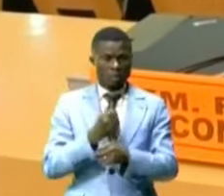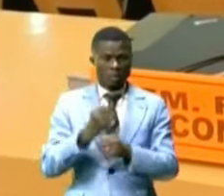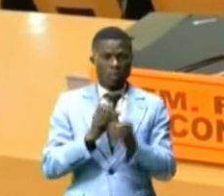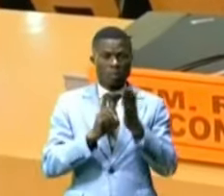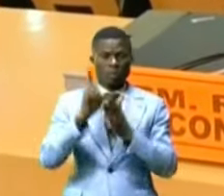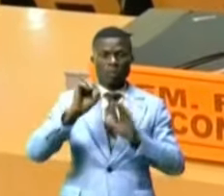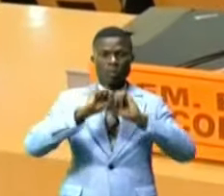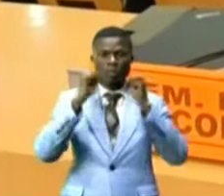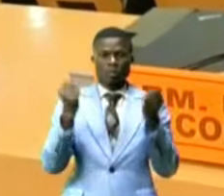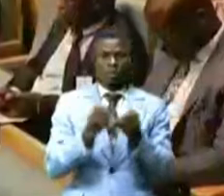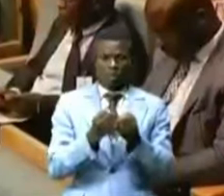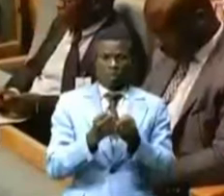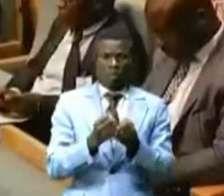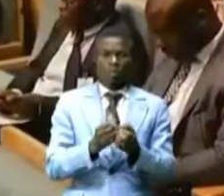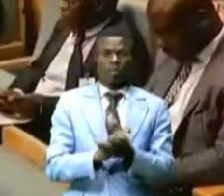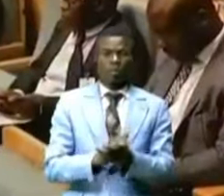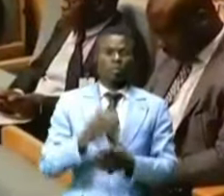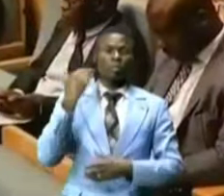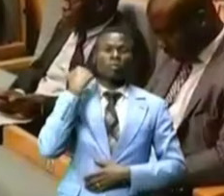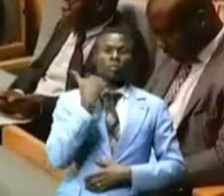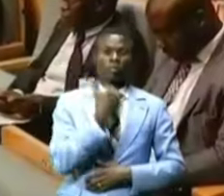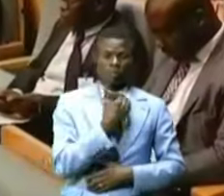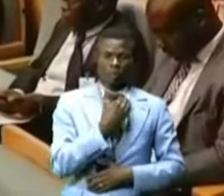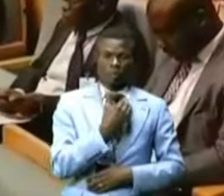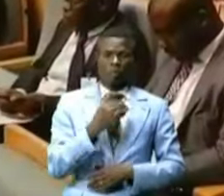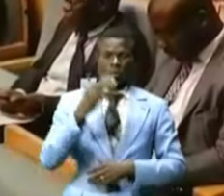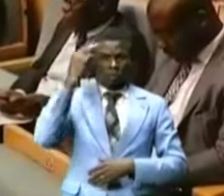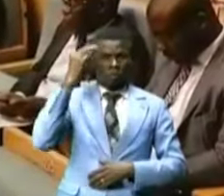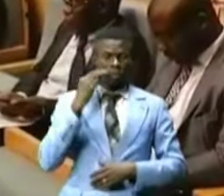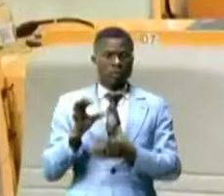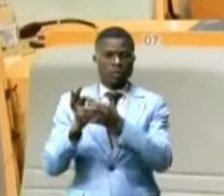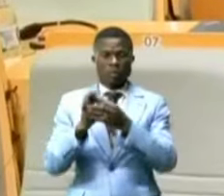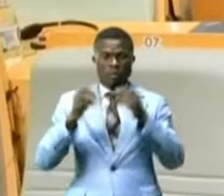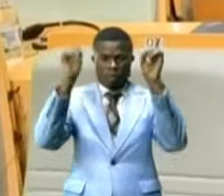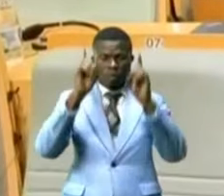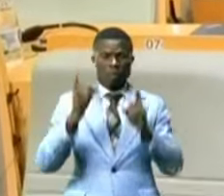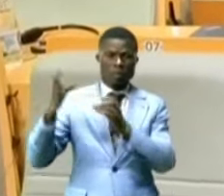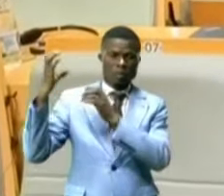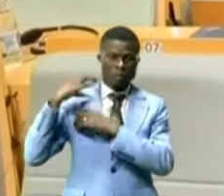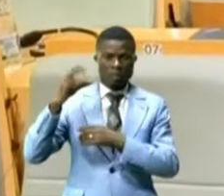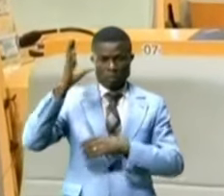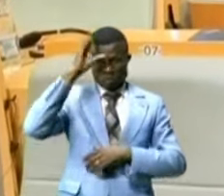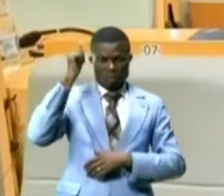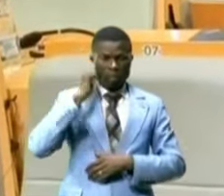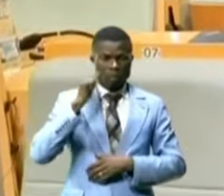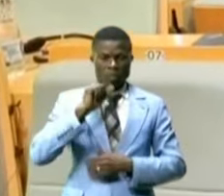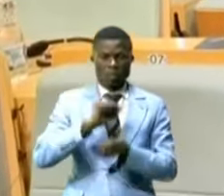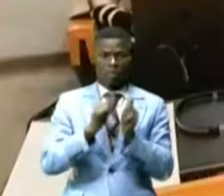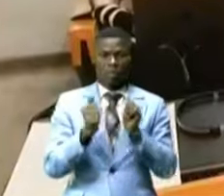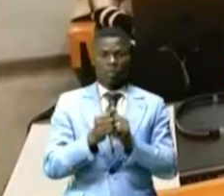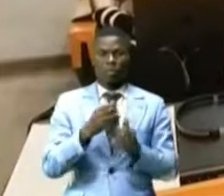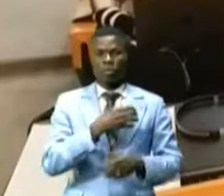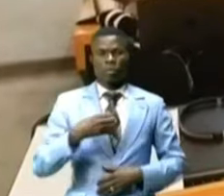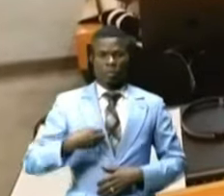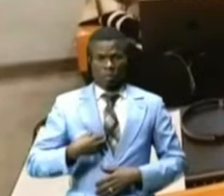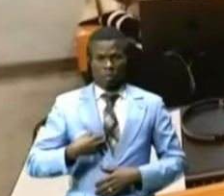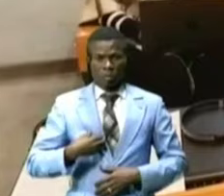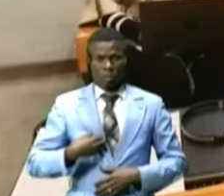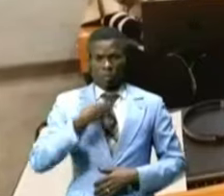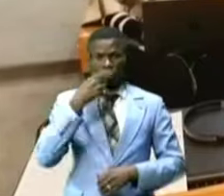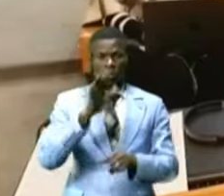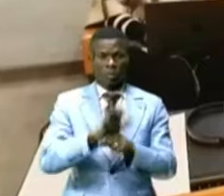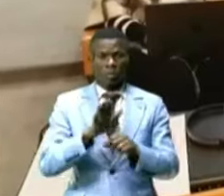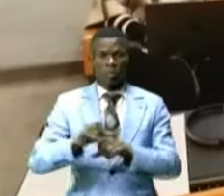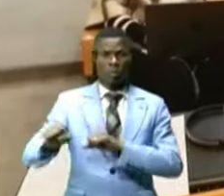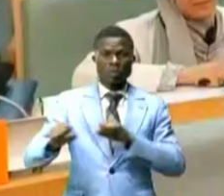développement social de l'Ouganda, ont réuni les ministres de l'Union africaine en charge du genre et affaires féminines et ont consisté à